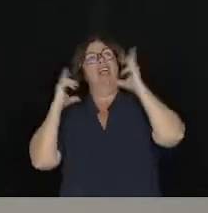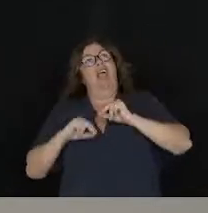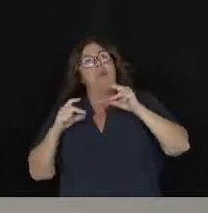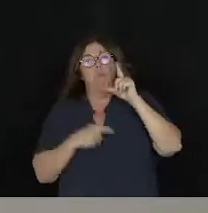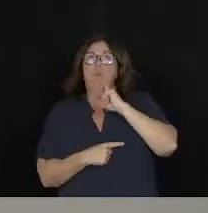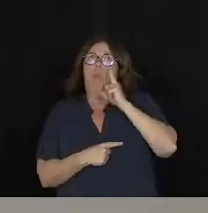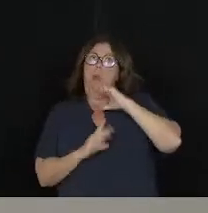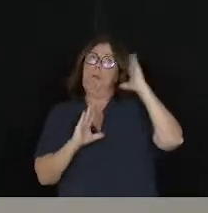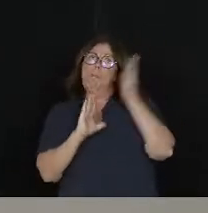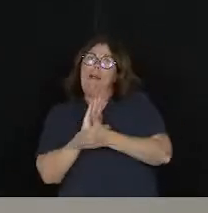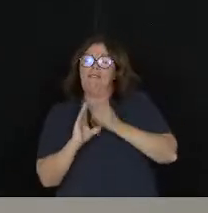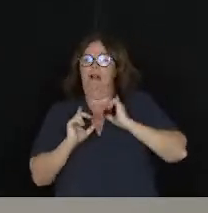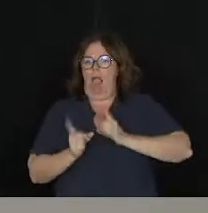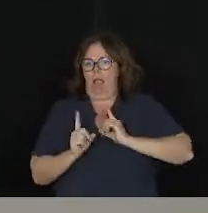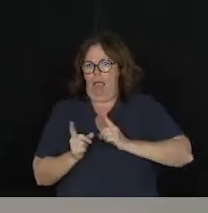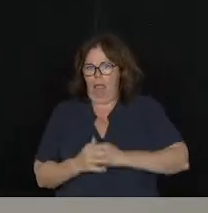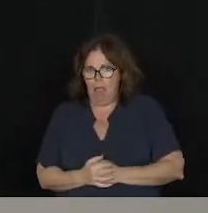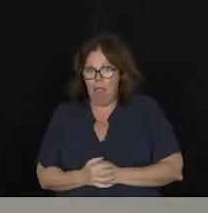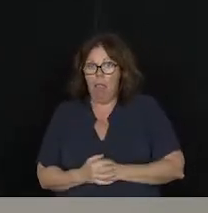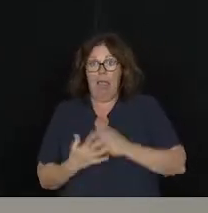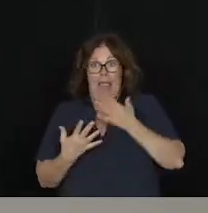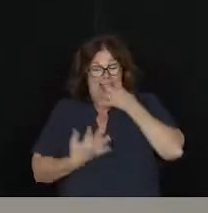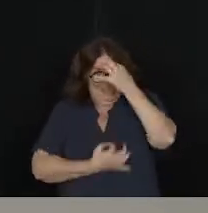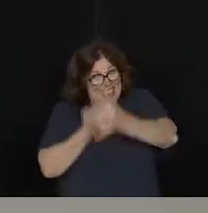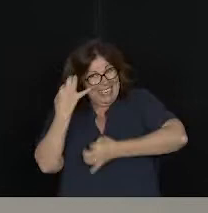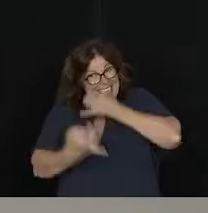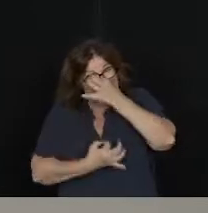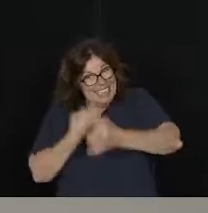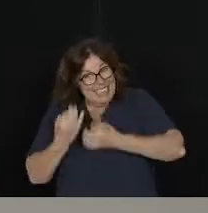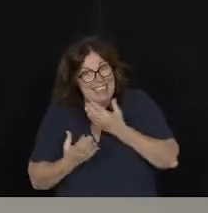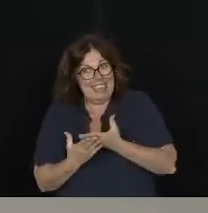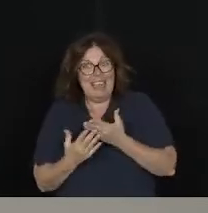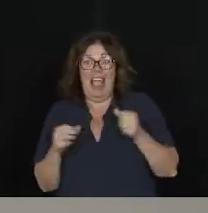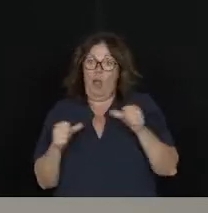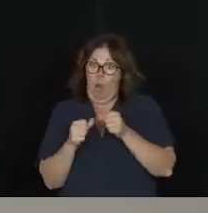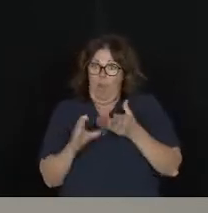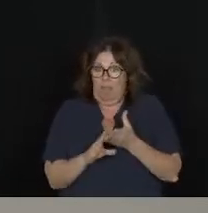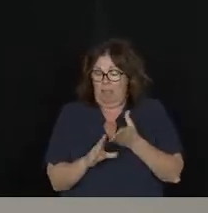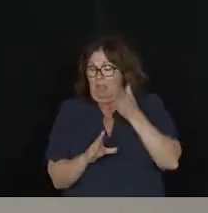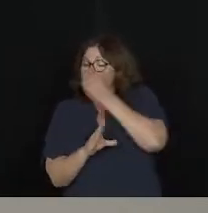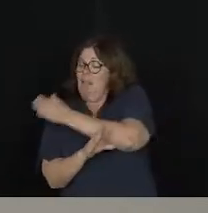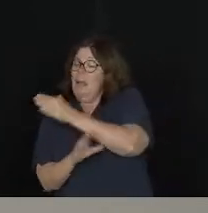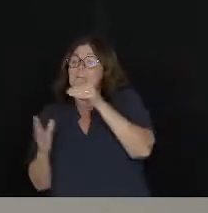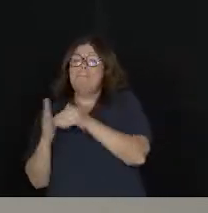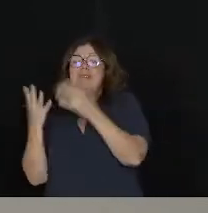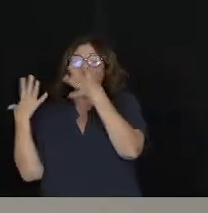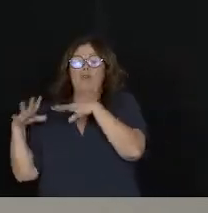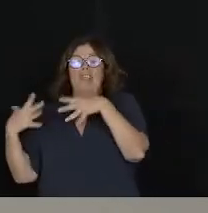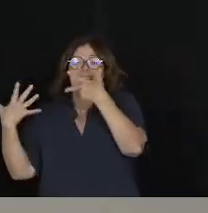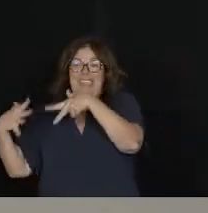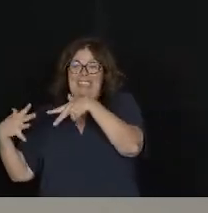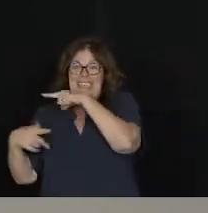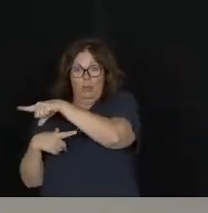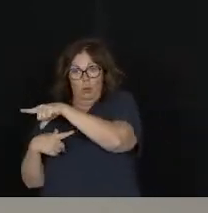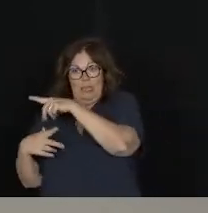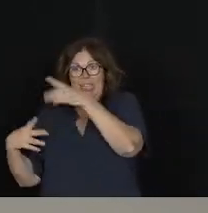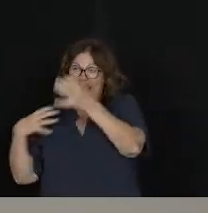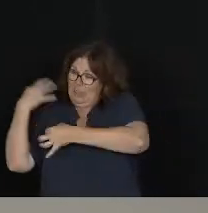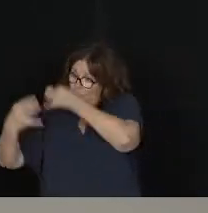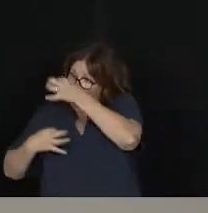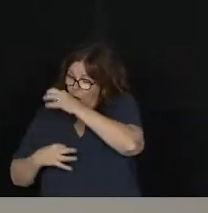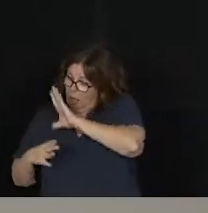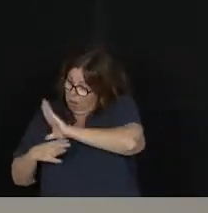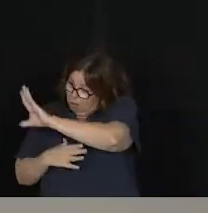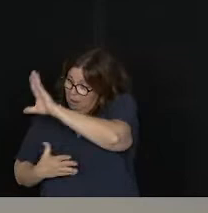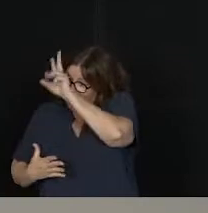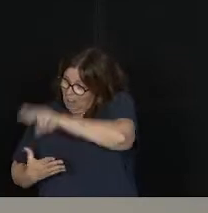ça, ils le font en réinstallant la défaite de 1918 dans ce grand récit dont nous sommes en